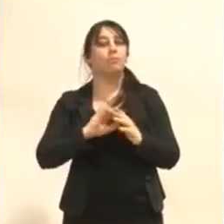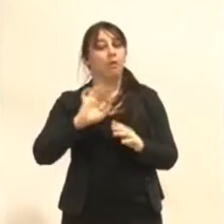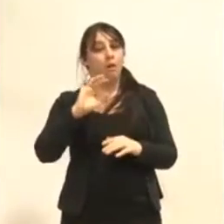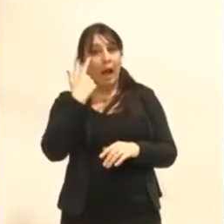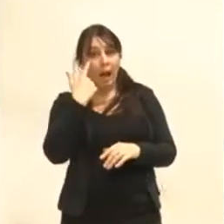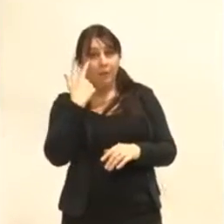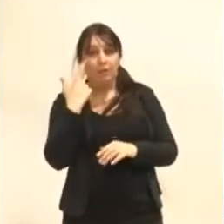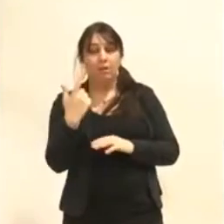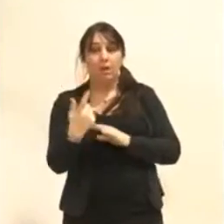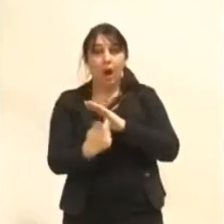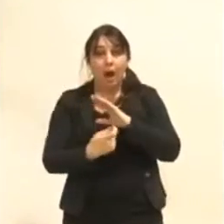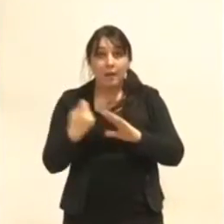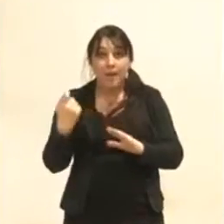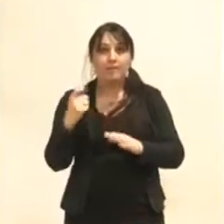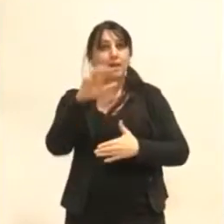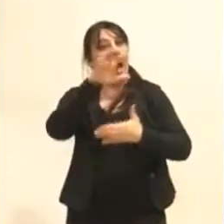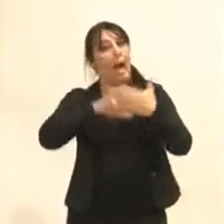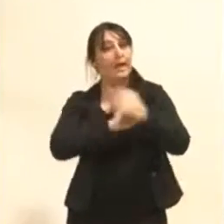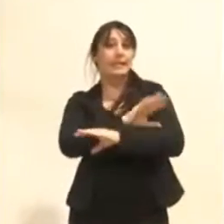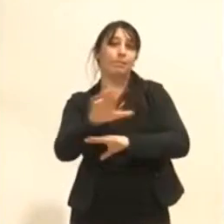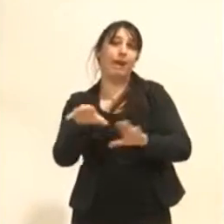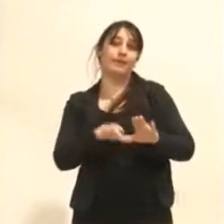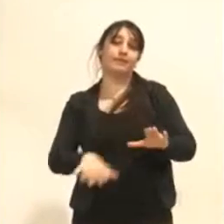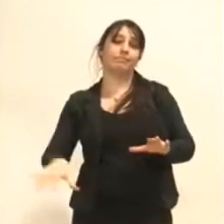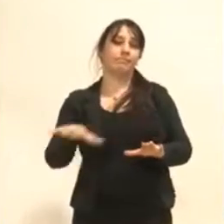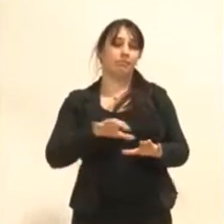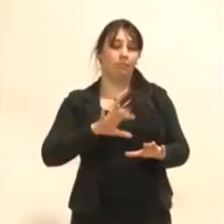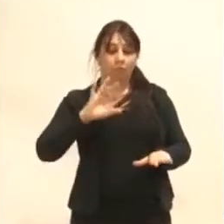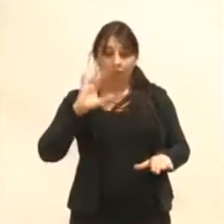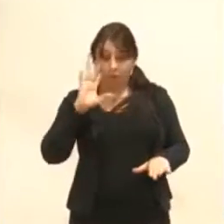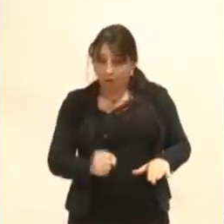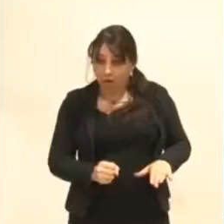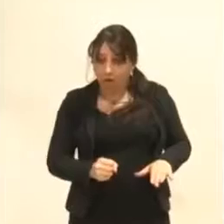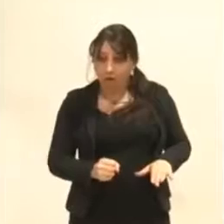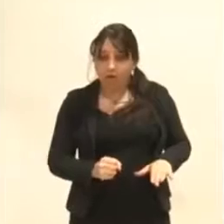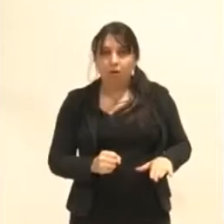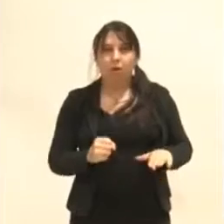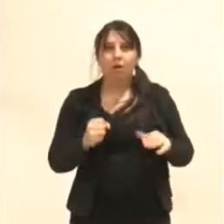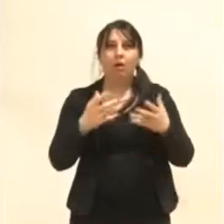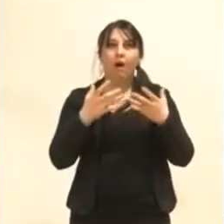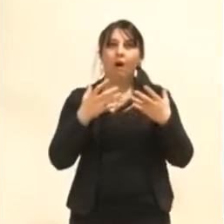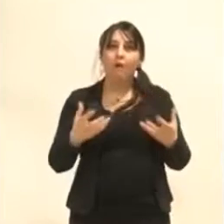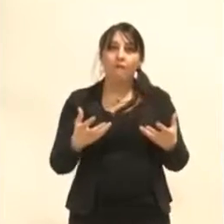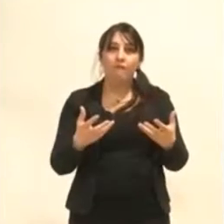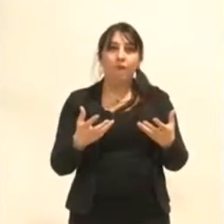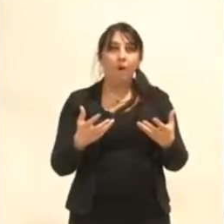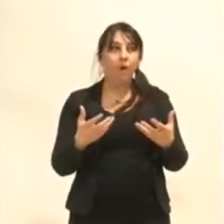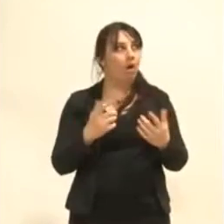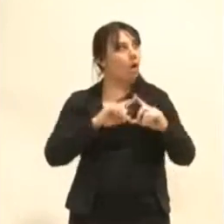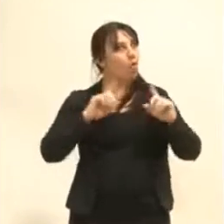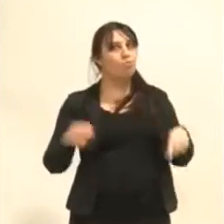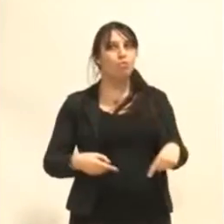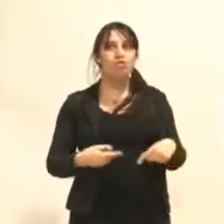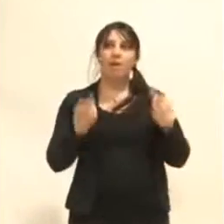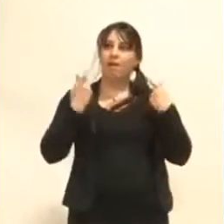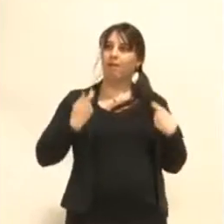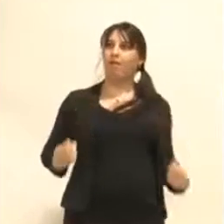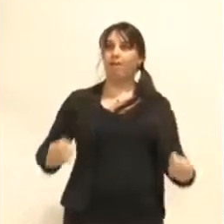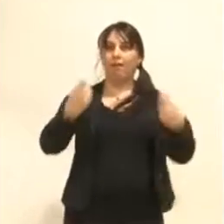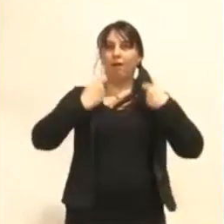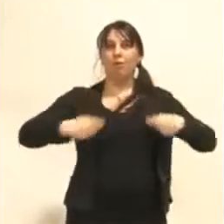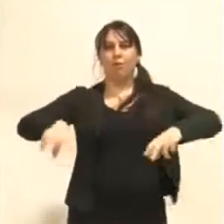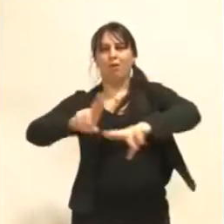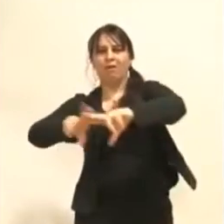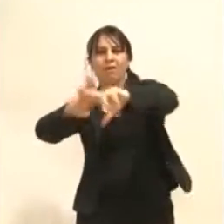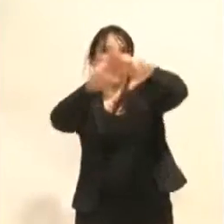avons appris, une fois de plus grâce à un article de la presse locale, que vous aviez décidé de délier les cordons de la bourse municipale afin de rafraîchir ce lieu,